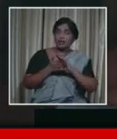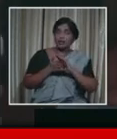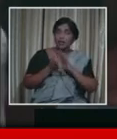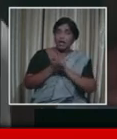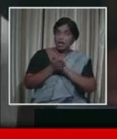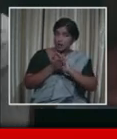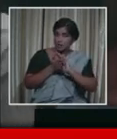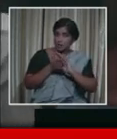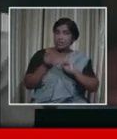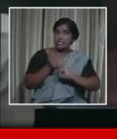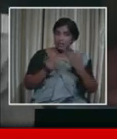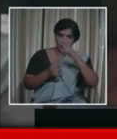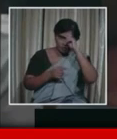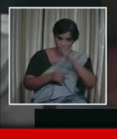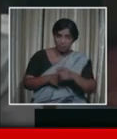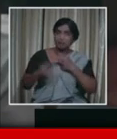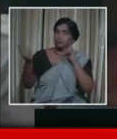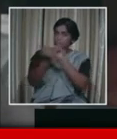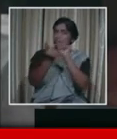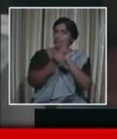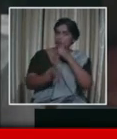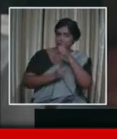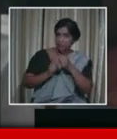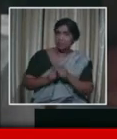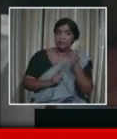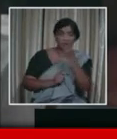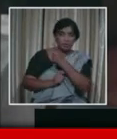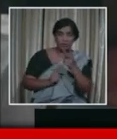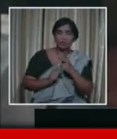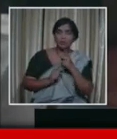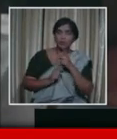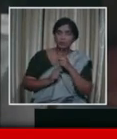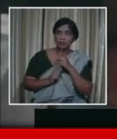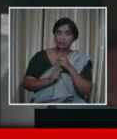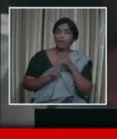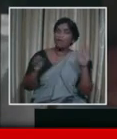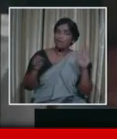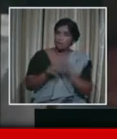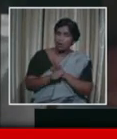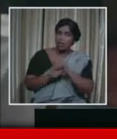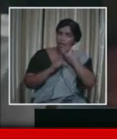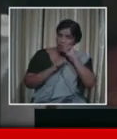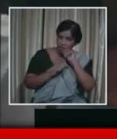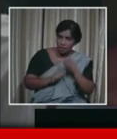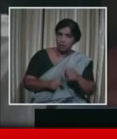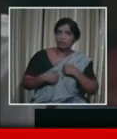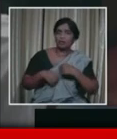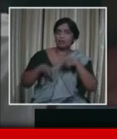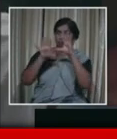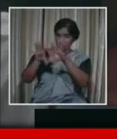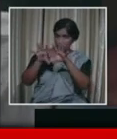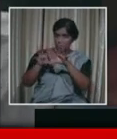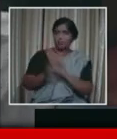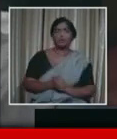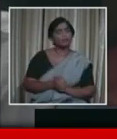හර්ෂ ද සිල්වා මැතිතුමත් එක්කත් සාකච්ඡා කරා. එතුමන්ලට සම්පූර්ණ තත්ත්වය පිළිබඳව දැනුවත් කිරීම සඳහා